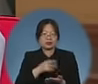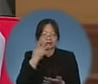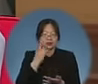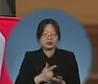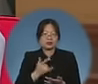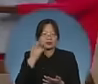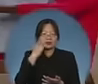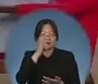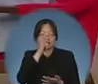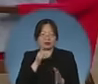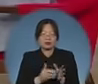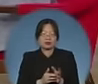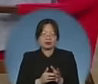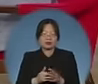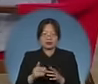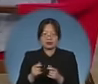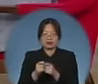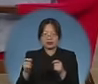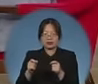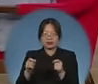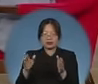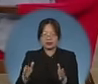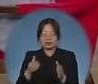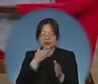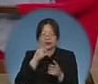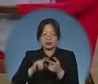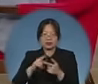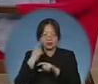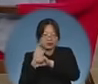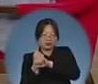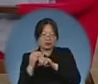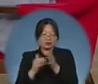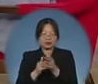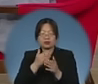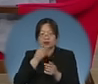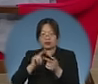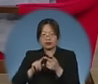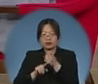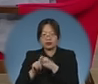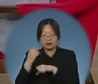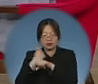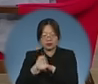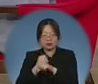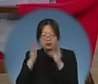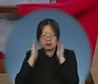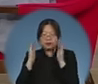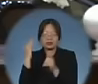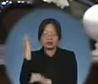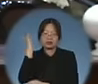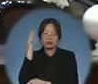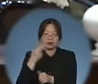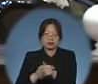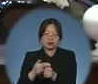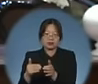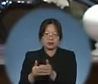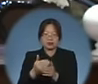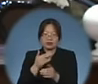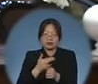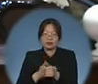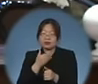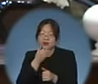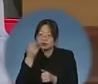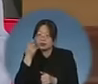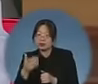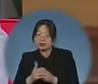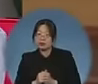결핍감 이런 거죠. 그나저나 이렇게 오랫동안 행복에 대해서 연구하시고 행복의 과학 이런 과목 강의하시고 교수님은 행복하세요?